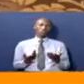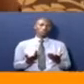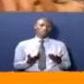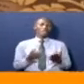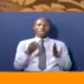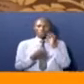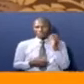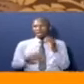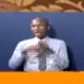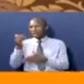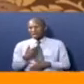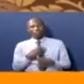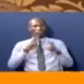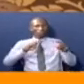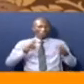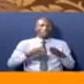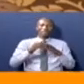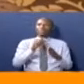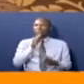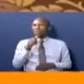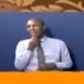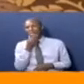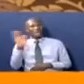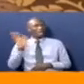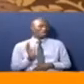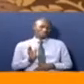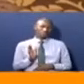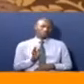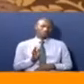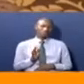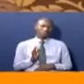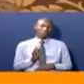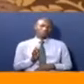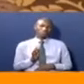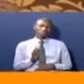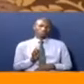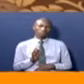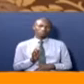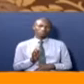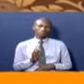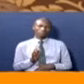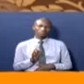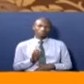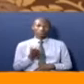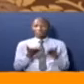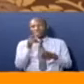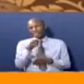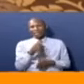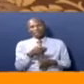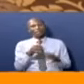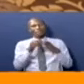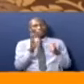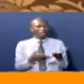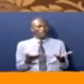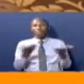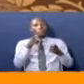yenye huko nje wanatafuta. Leadership si ya wanaume peke yao. Wanaweza kuwa hapo but pia leadership ni